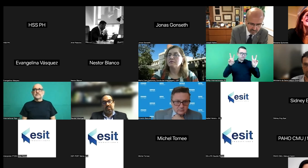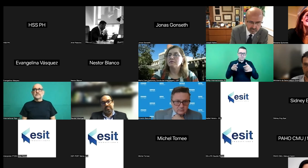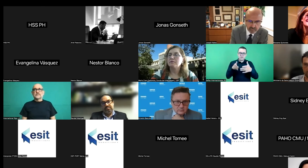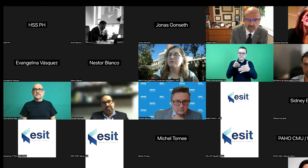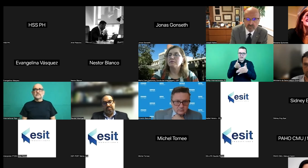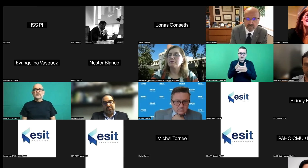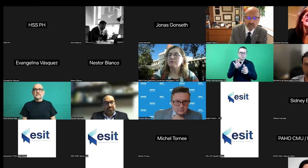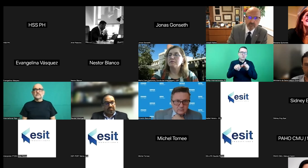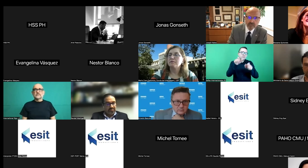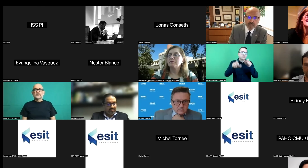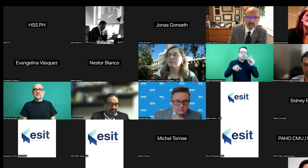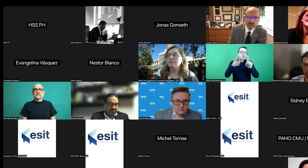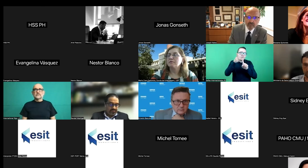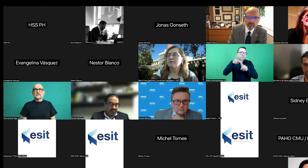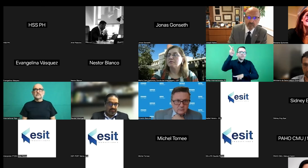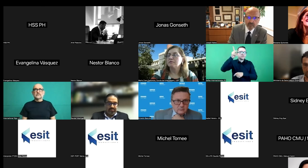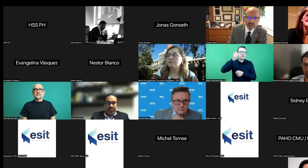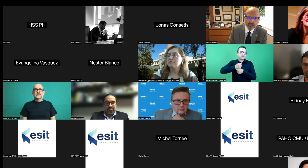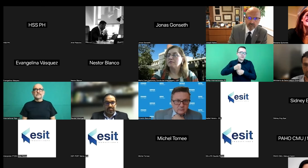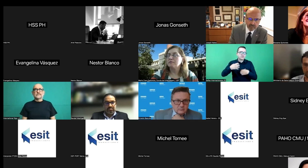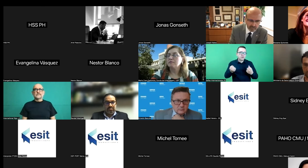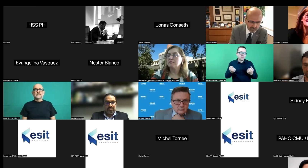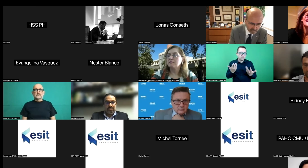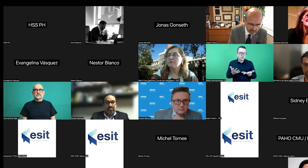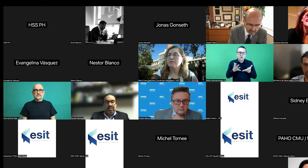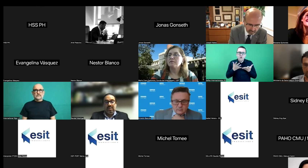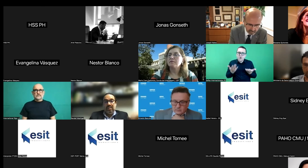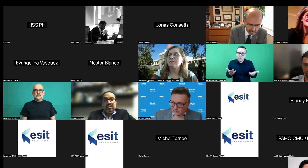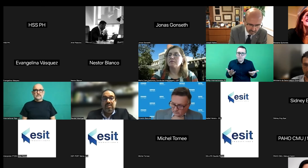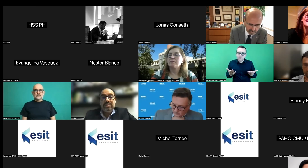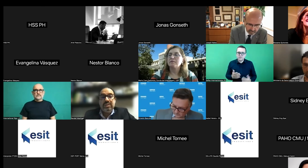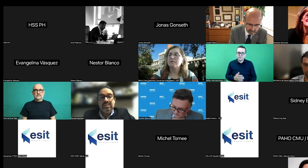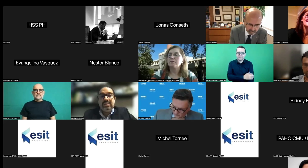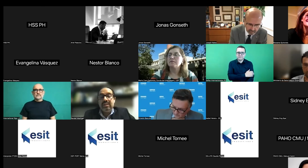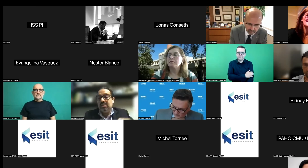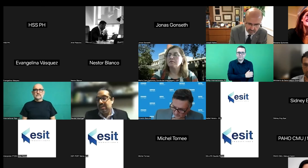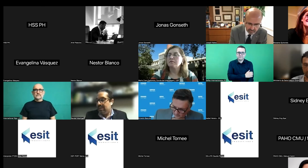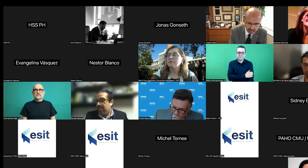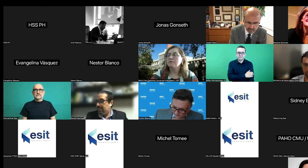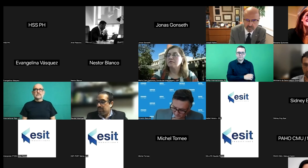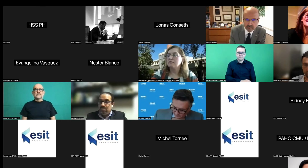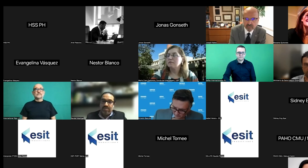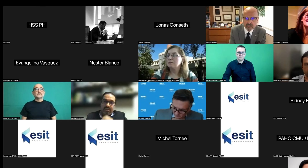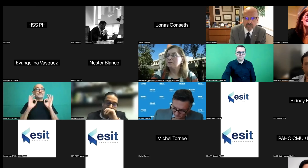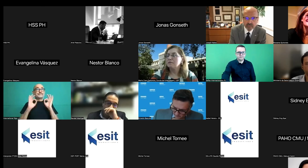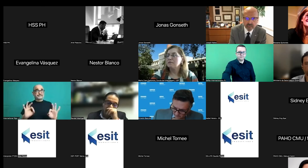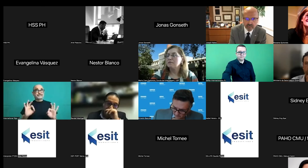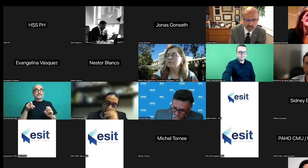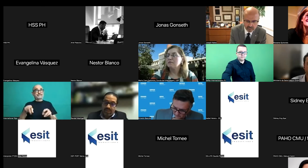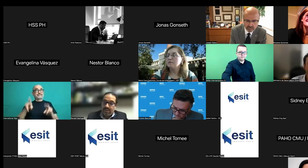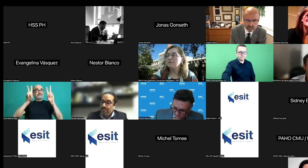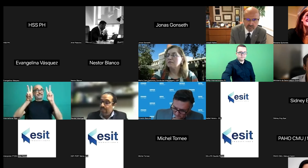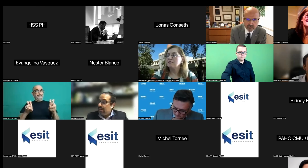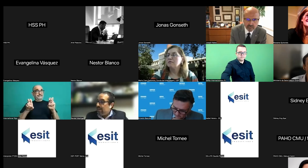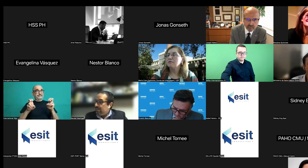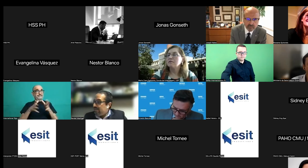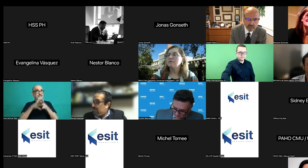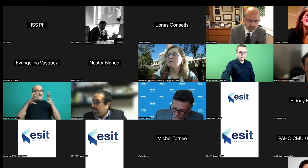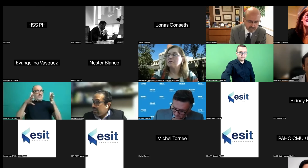vis-à-vis de ces obstacles, de ces difficultés auxquelles sont confrontés les professionnels de la santé? Oui, merci beaucoup. Je